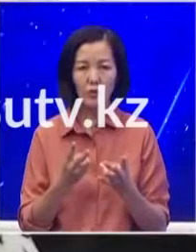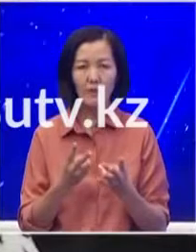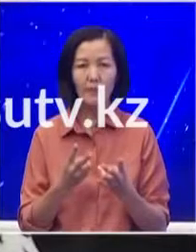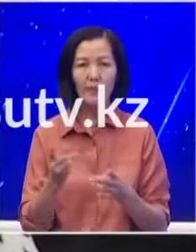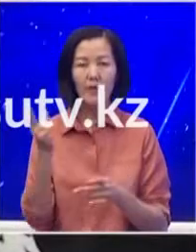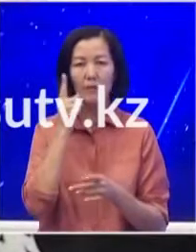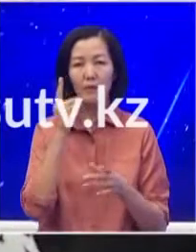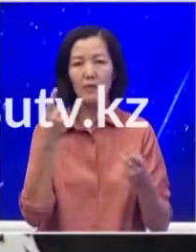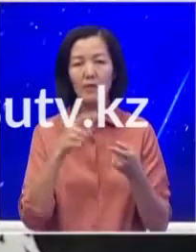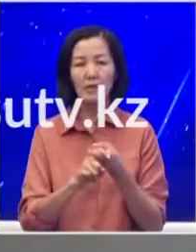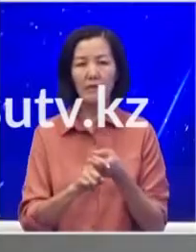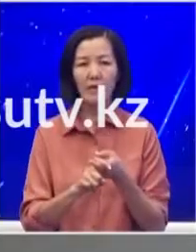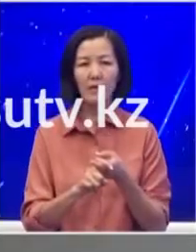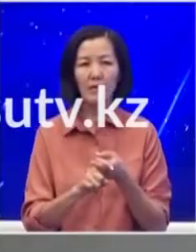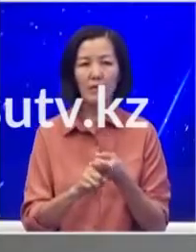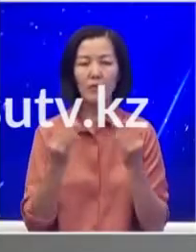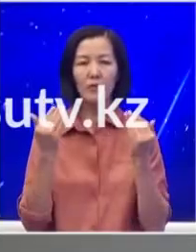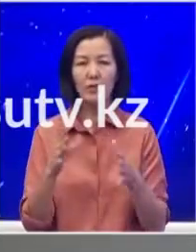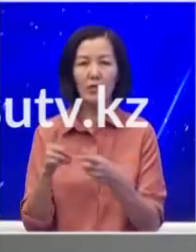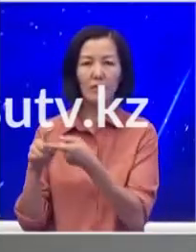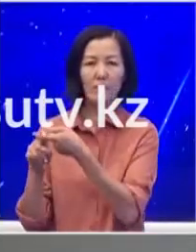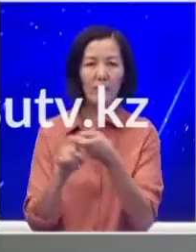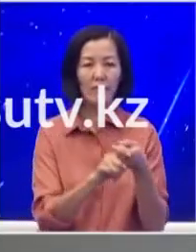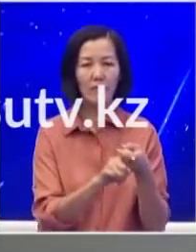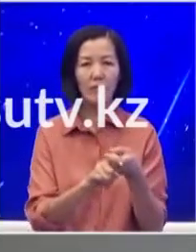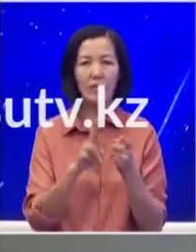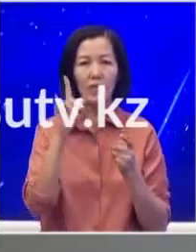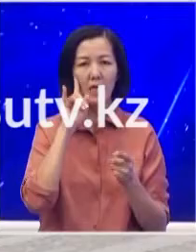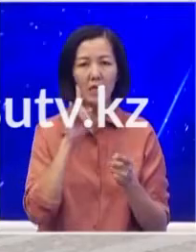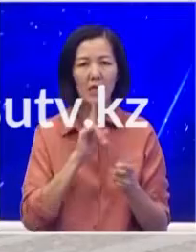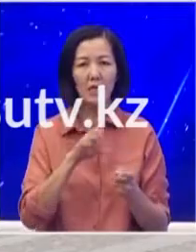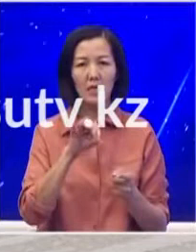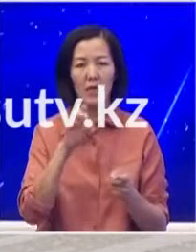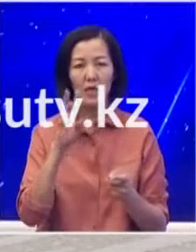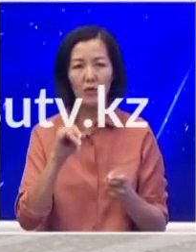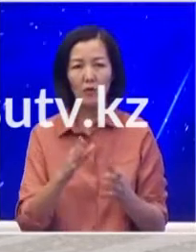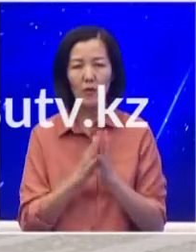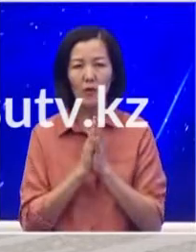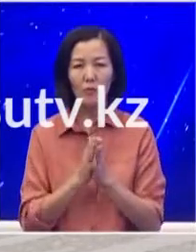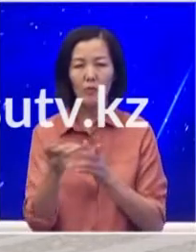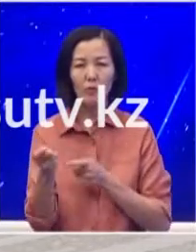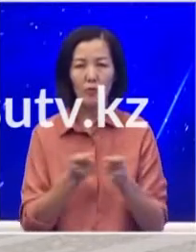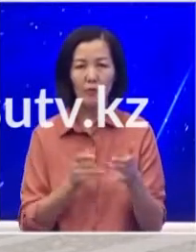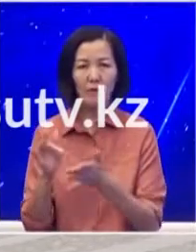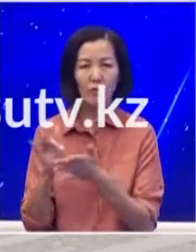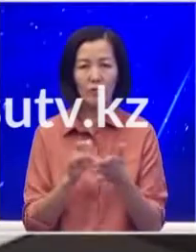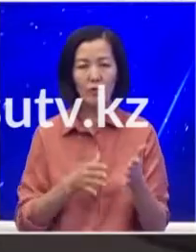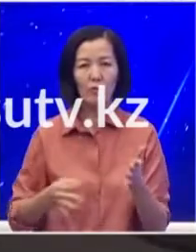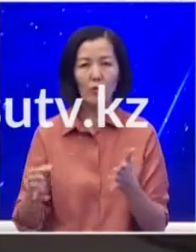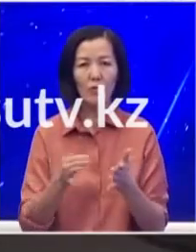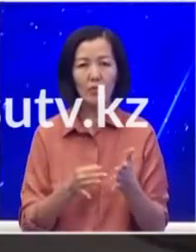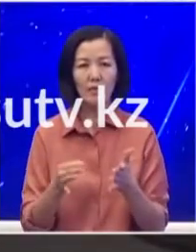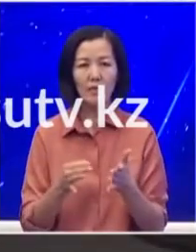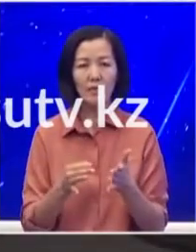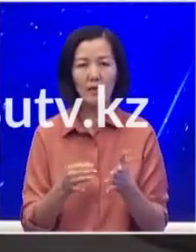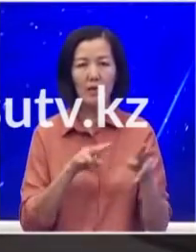связи на имеющихся вышках уже проводится сотрудниками Казахтелекома. Просьба руководителя управления туризма области взять